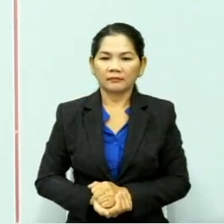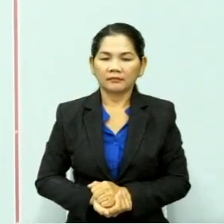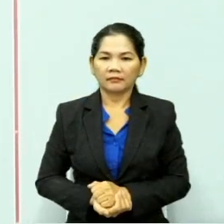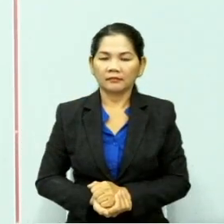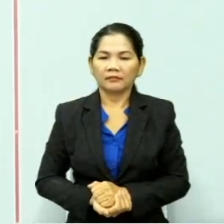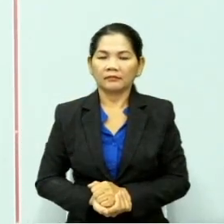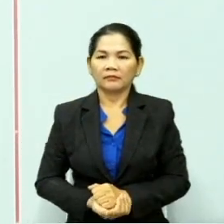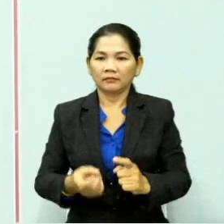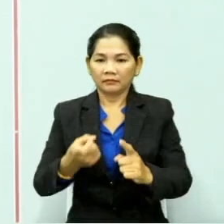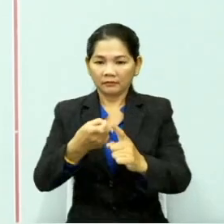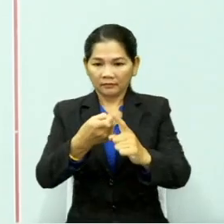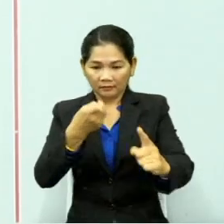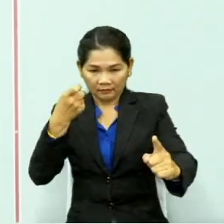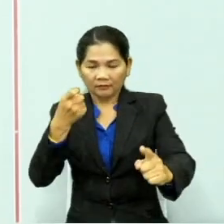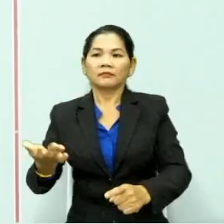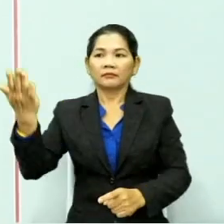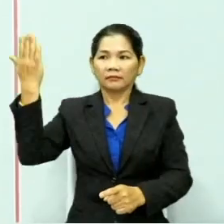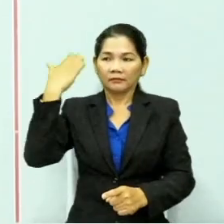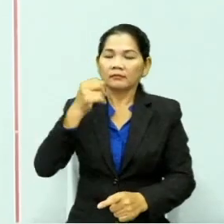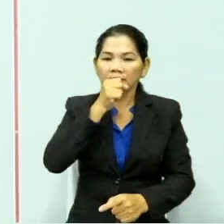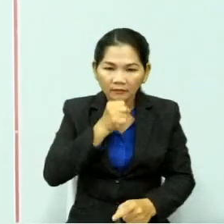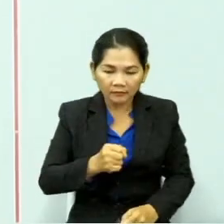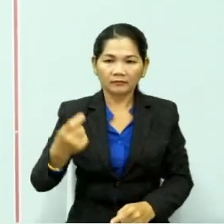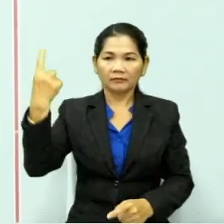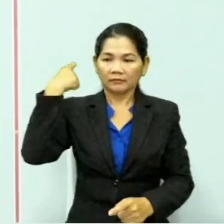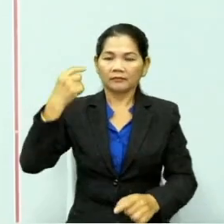tăng pi đồn ta